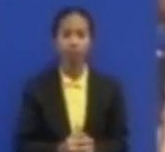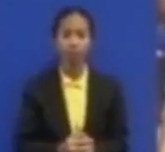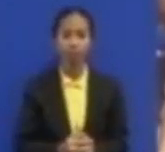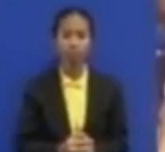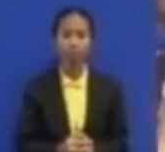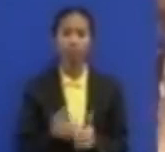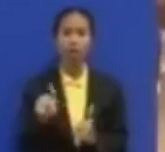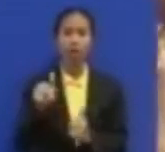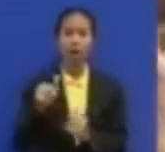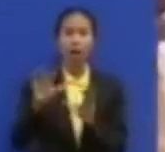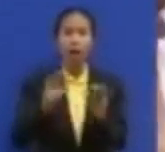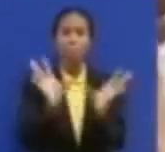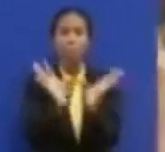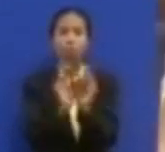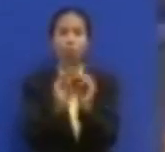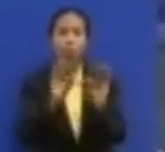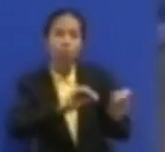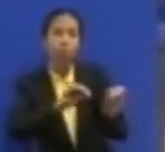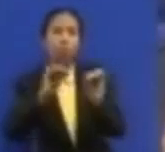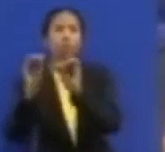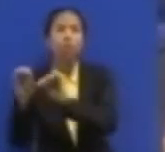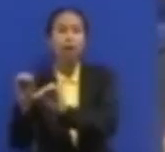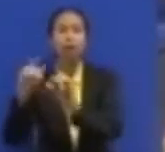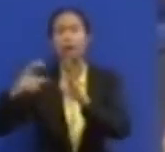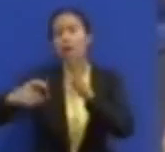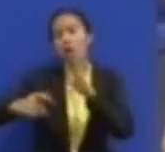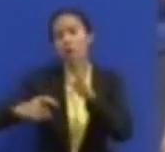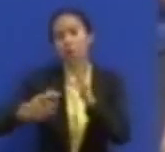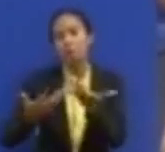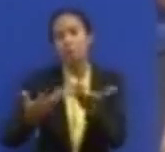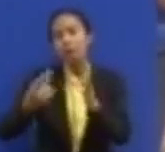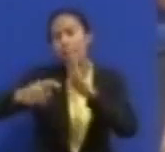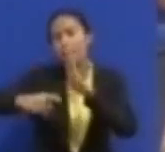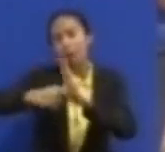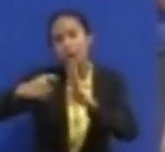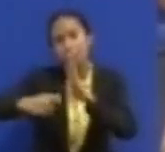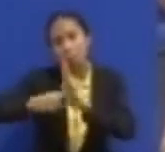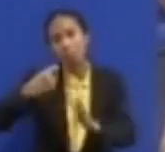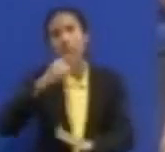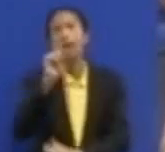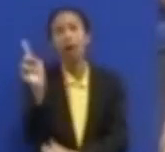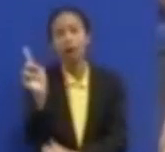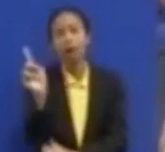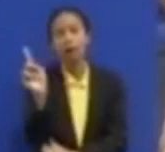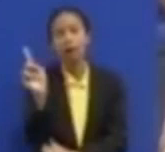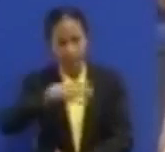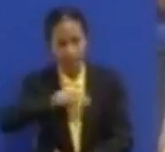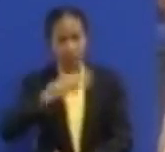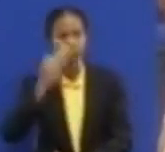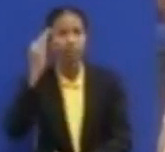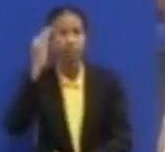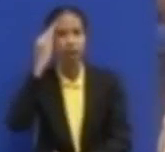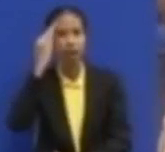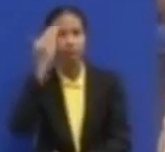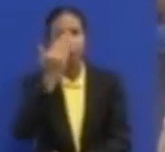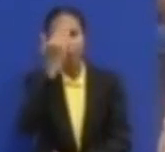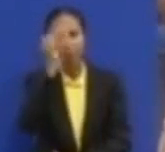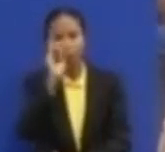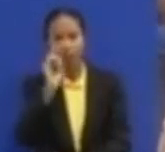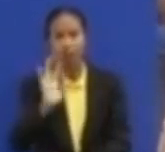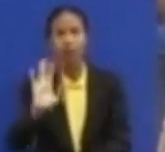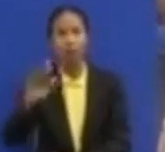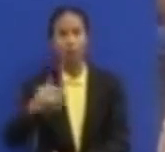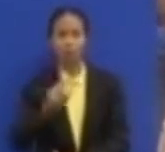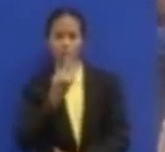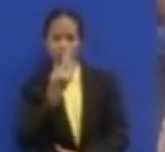ขอเลื่อนนั้นเขาขอเลื่อนด้วยเหตุผลประการใดเพื่อเขาจะได้ลงคะแนนเสียงว่าจะเห็น